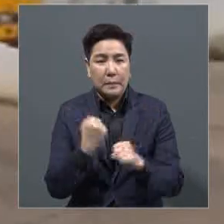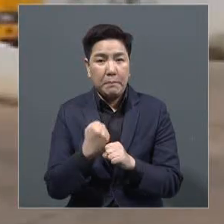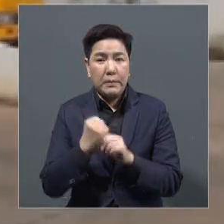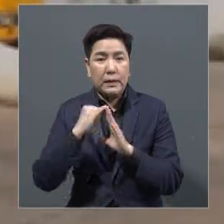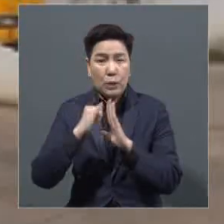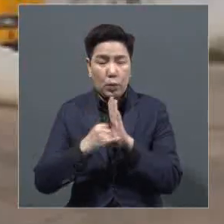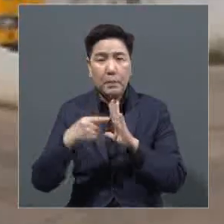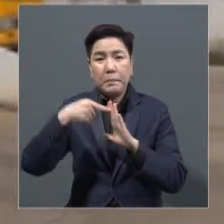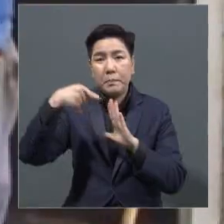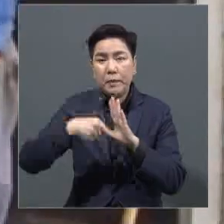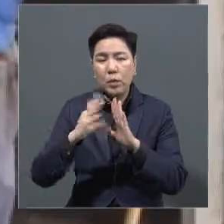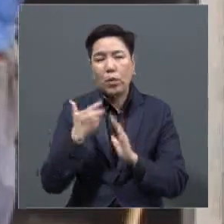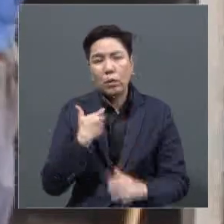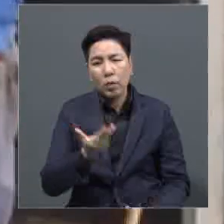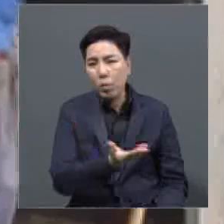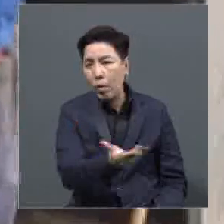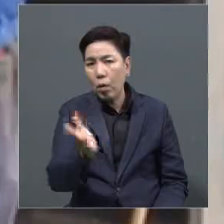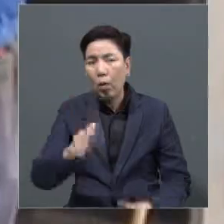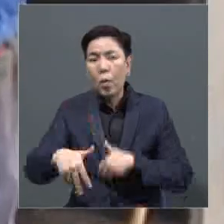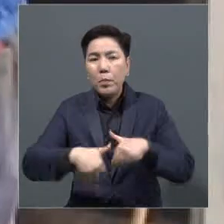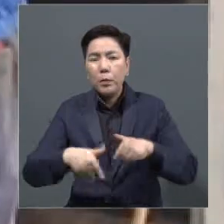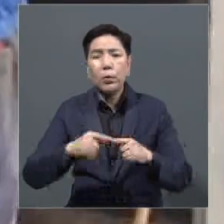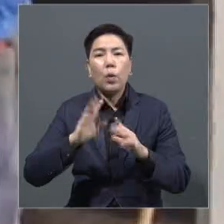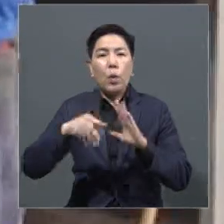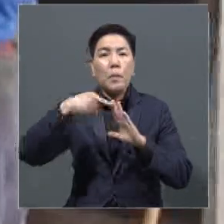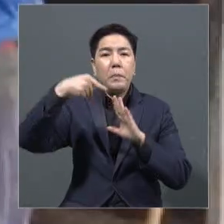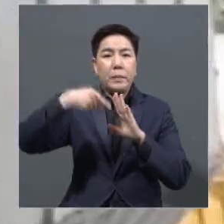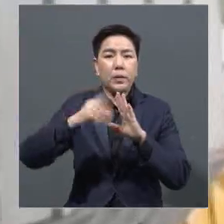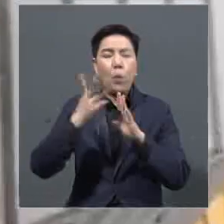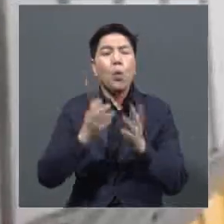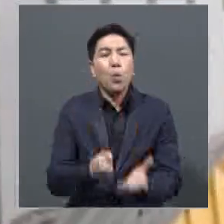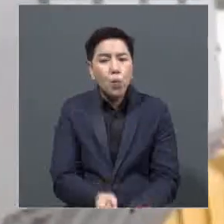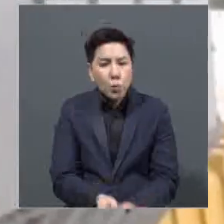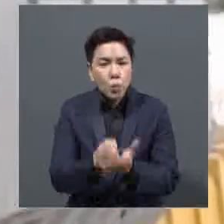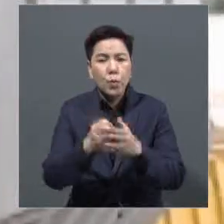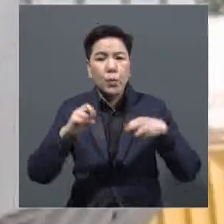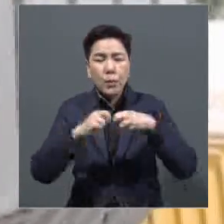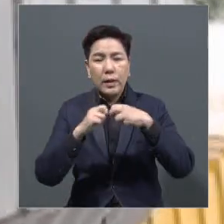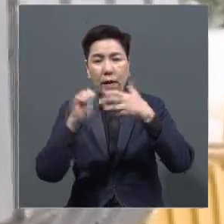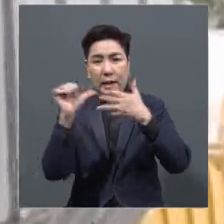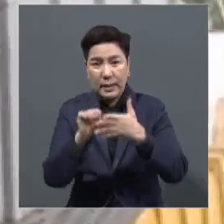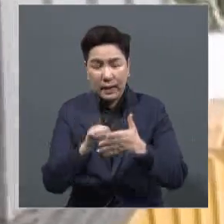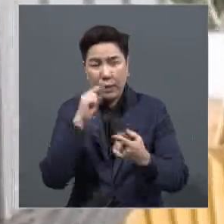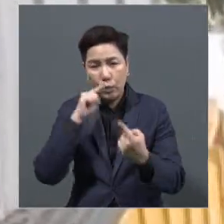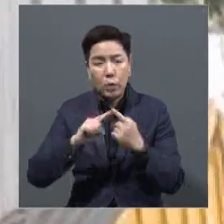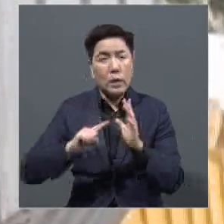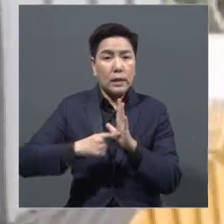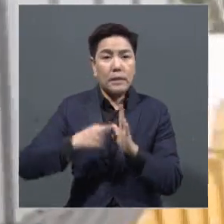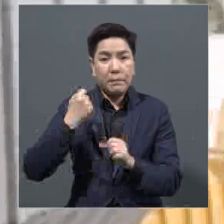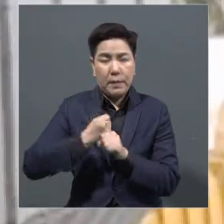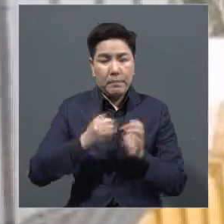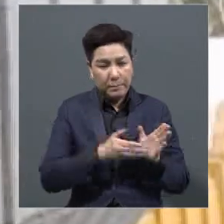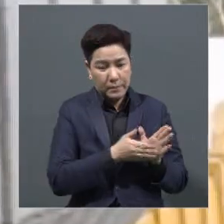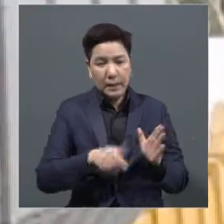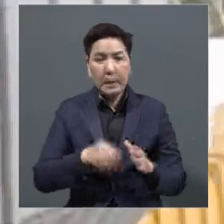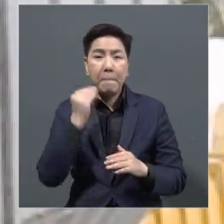ราชการจังหวัดพิษณุโลกขอความร่วมมือประชาชนชาวพิษนุโลกร่วมด้วยช่วยกันในการแก้ปัญหาขยะในการเริ่มต้นจากต้นทางก็